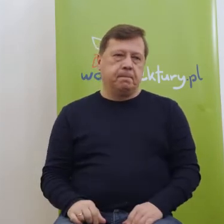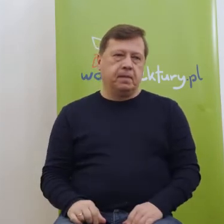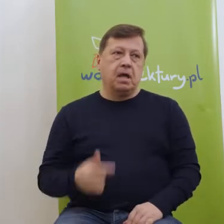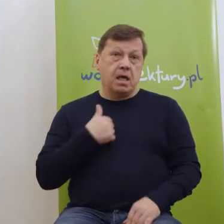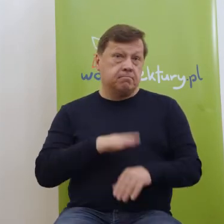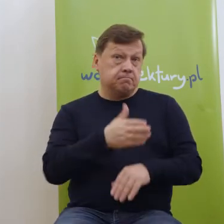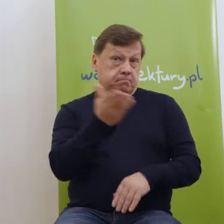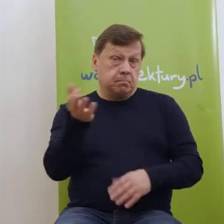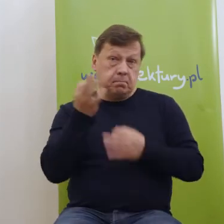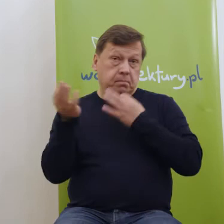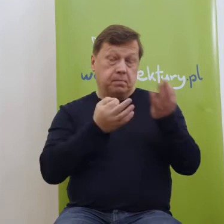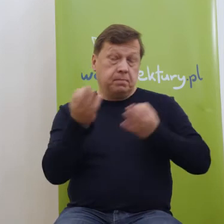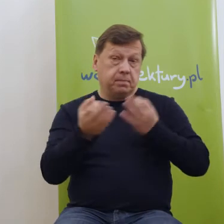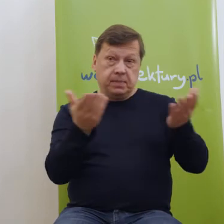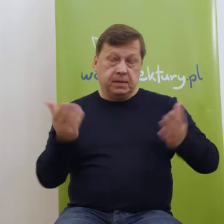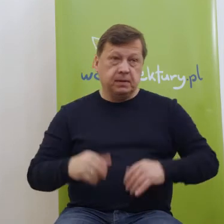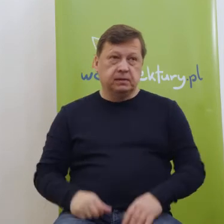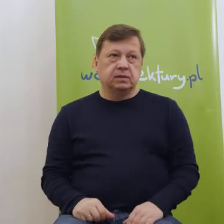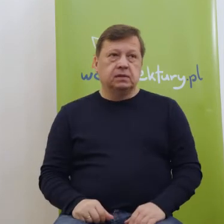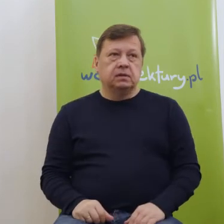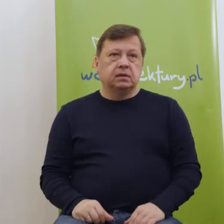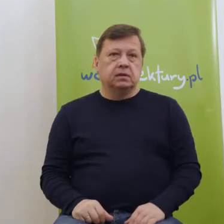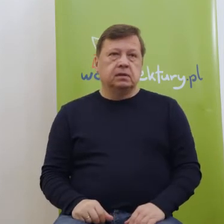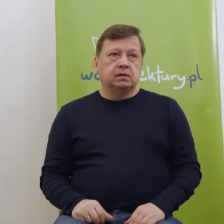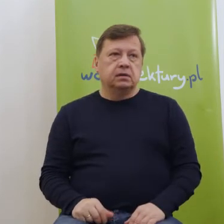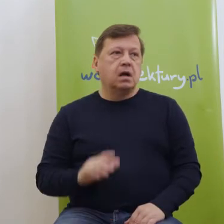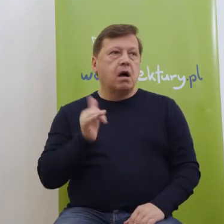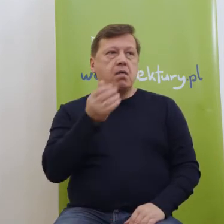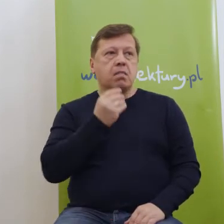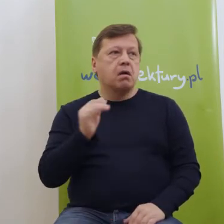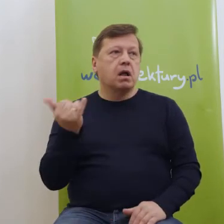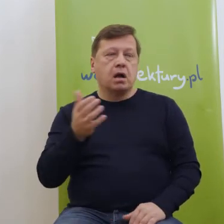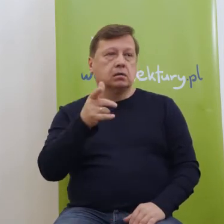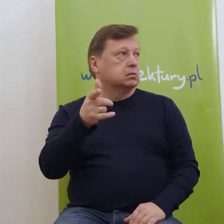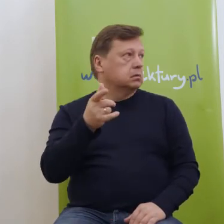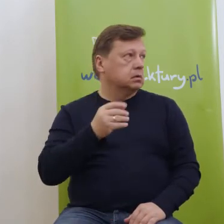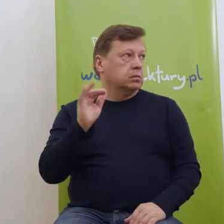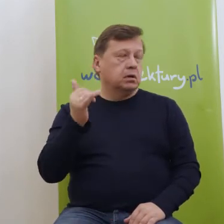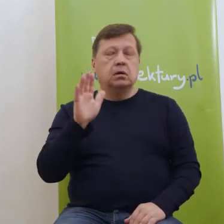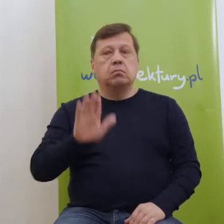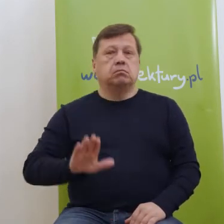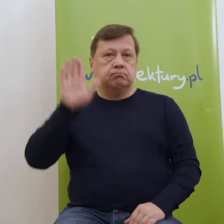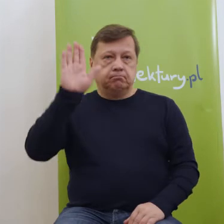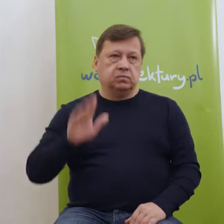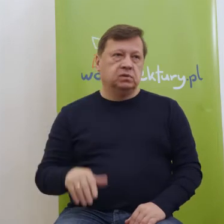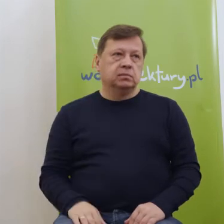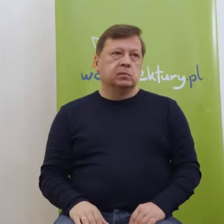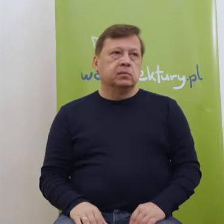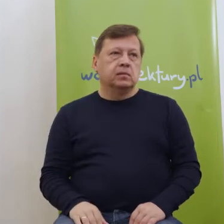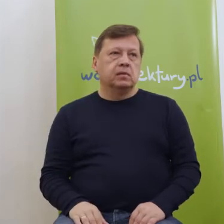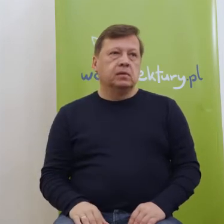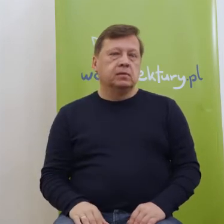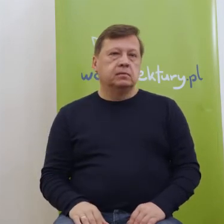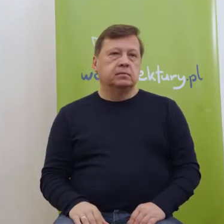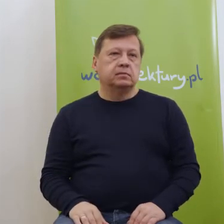Zachęcam państwa do zadawania pytań, nie wiem jak byłoby najlepiej, ale pewnie gdyby podnosili państwo ręce, to wtedy... Aha, no dobrze, to w